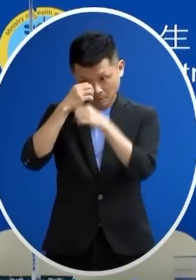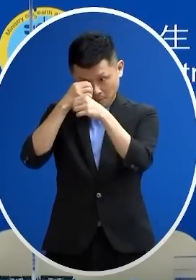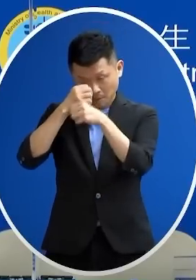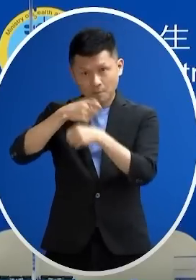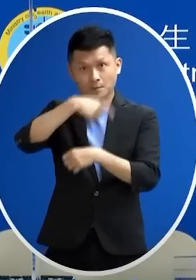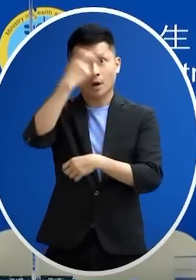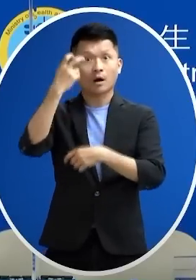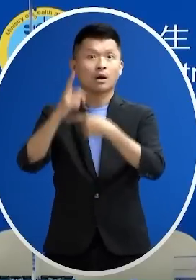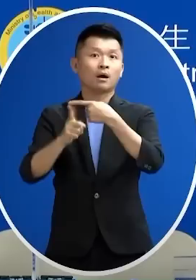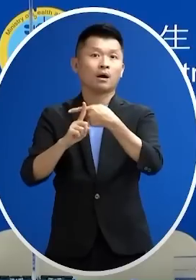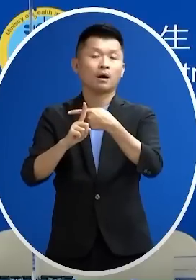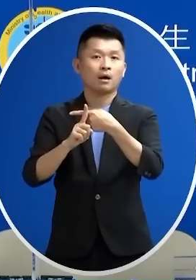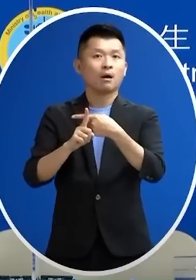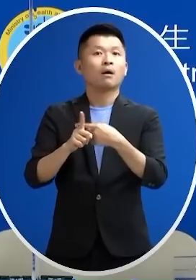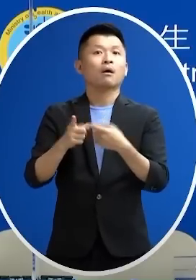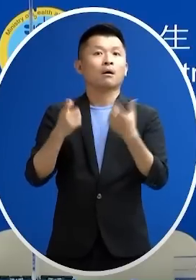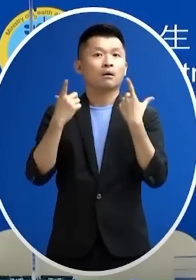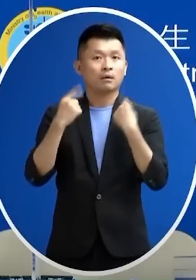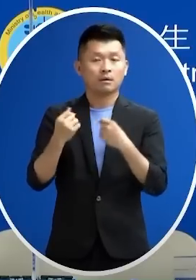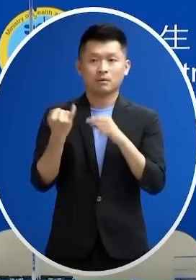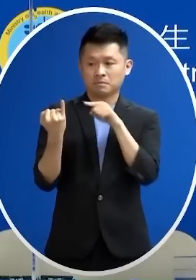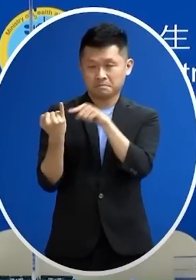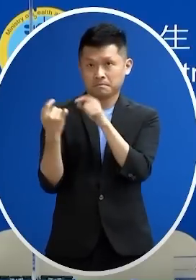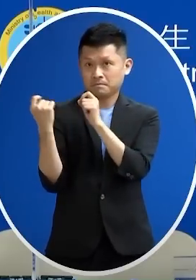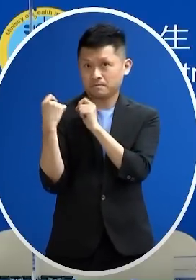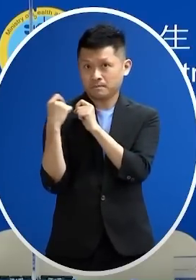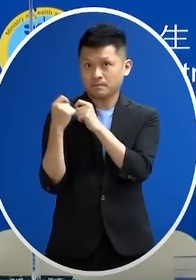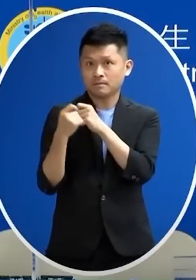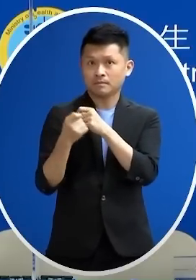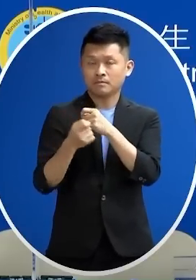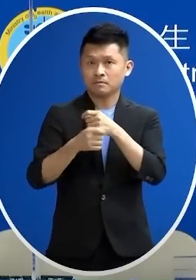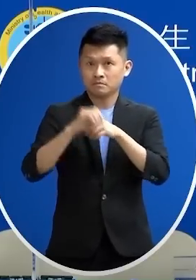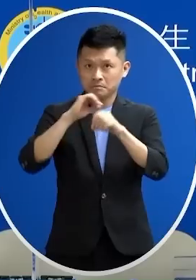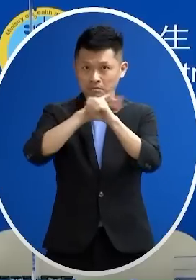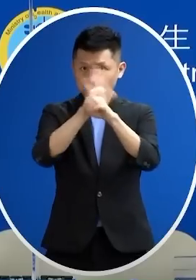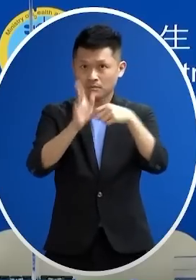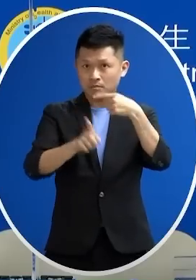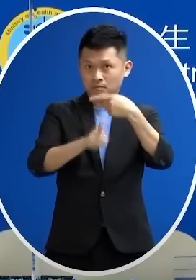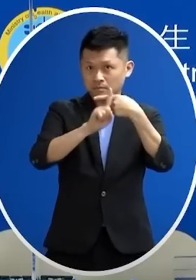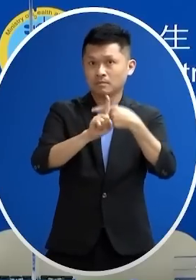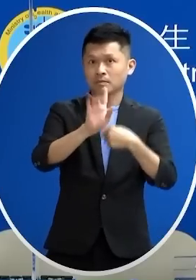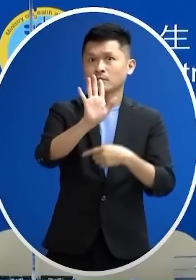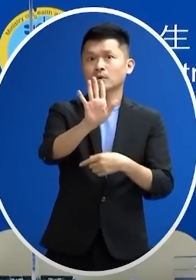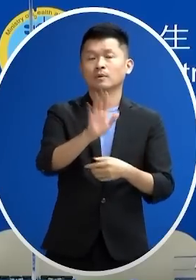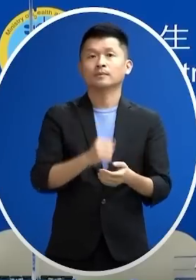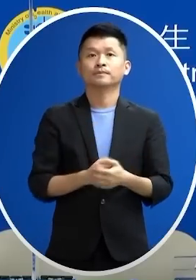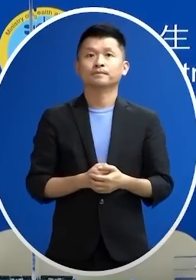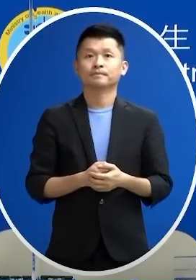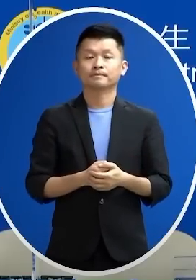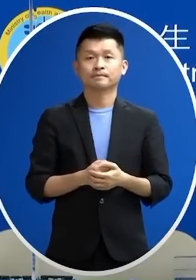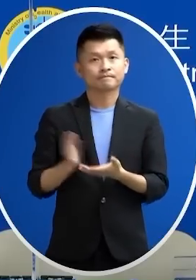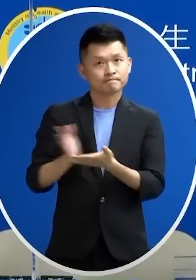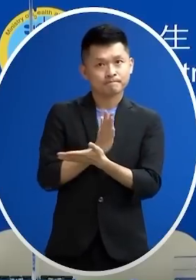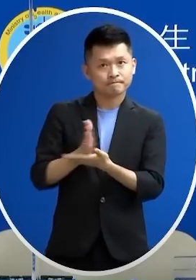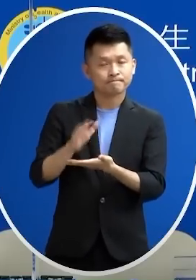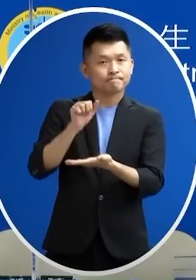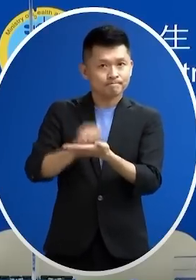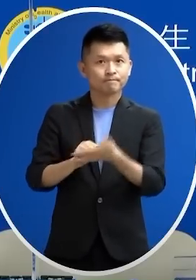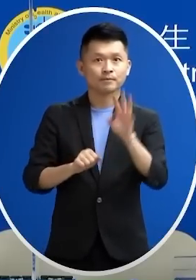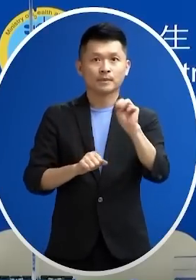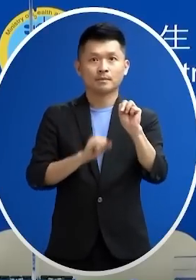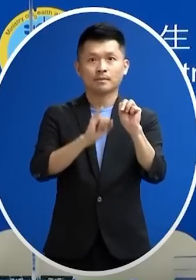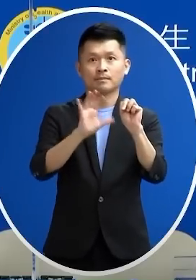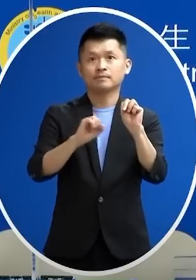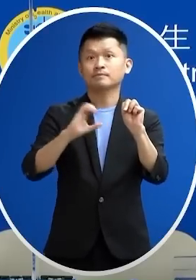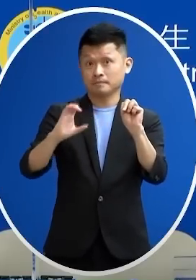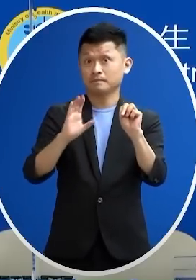阳性，显示说应该是近期有曾经感染过新冠病毒感染。那所以仍然是下诊断为 MIS-C，